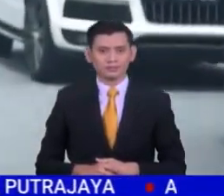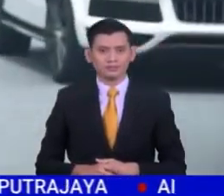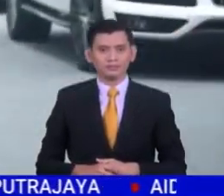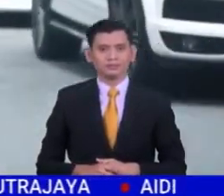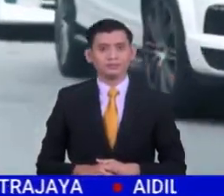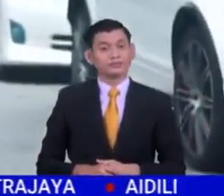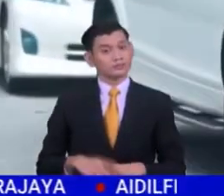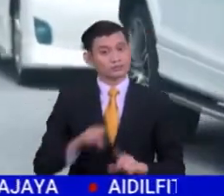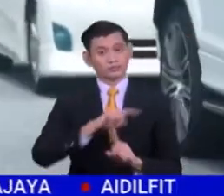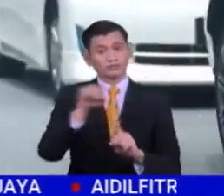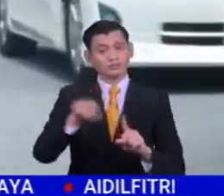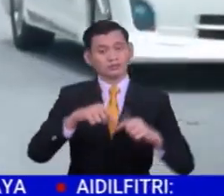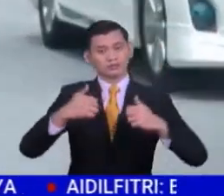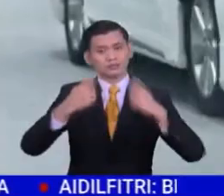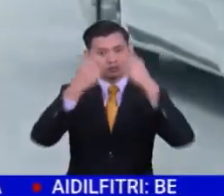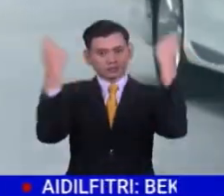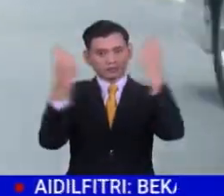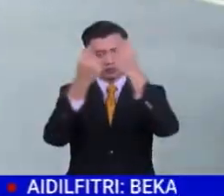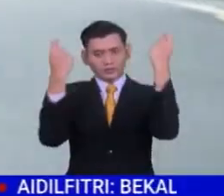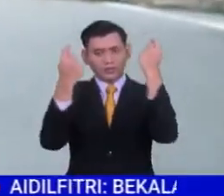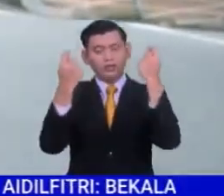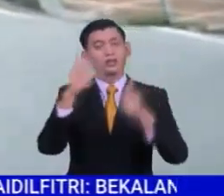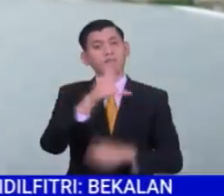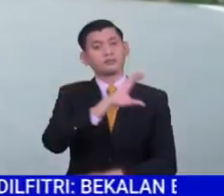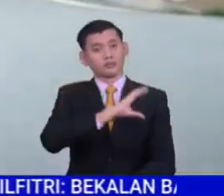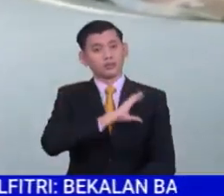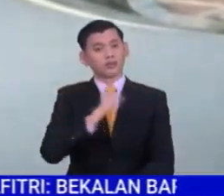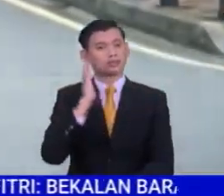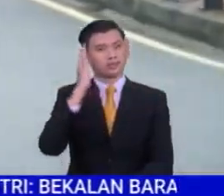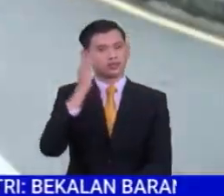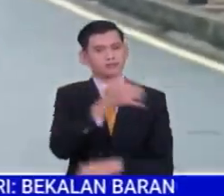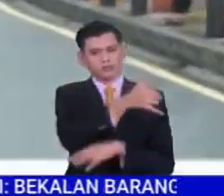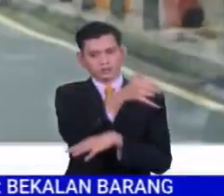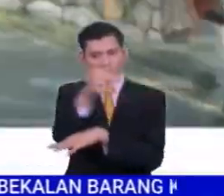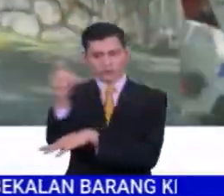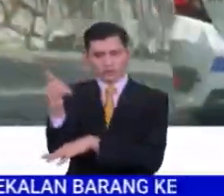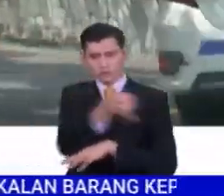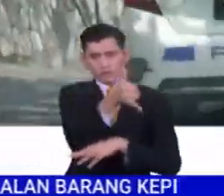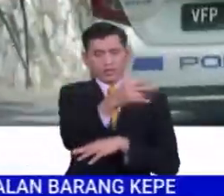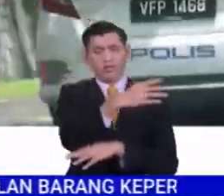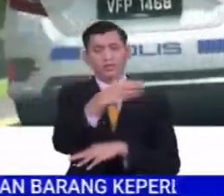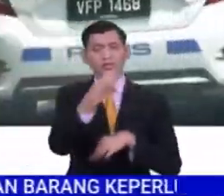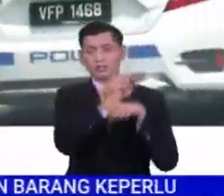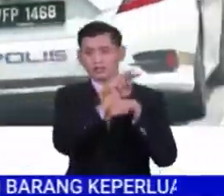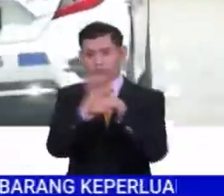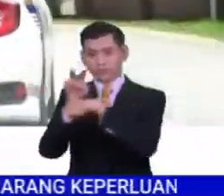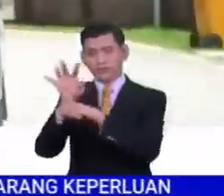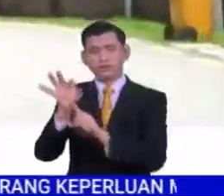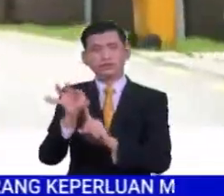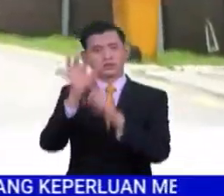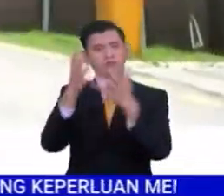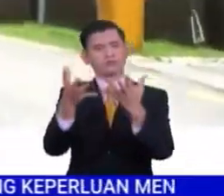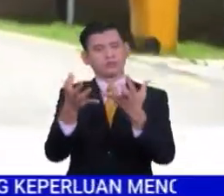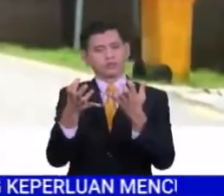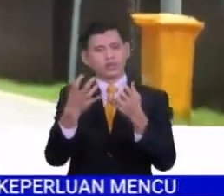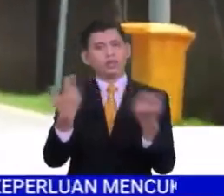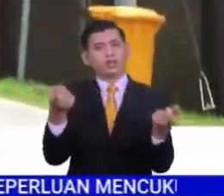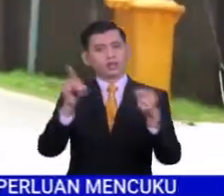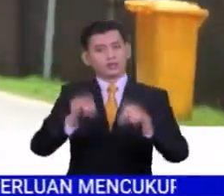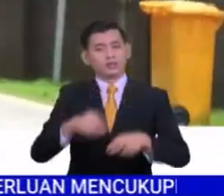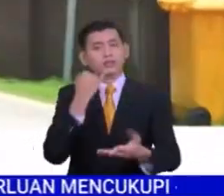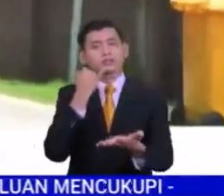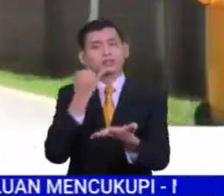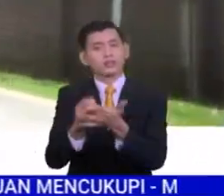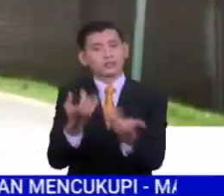Setiap kali perayaan, pihak polis mempertingkat rondaan dan pemantauan. Ia khusus mengelakkan sebarang kes jenayah